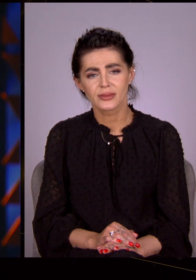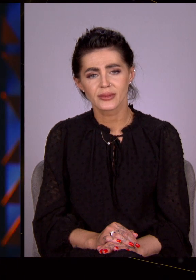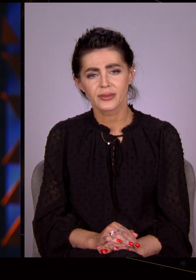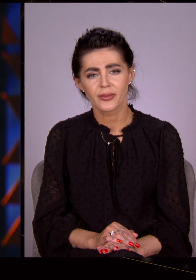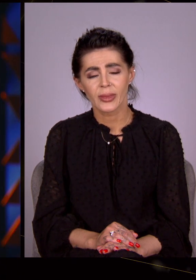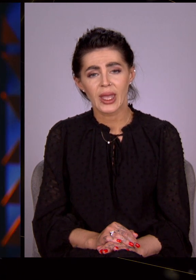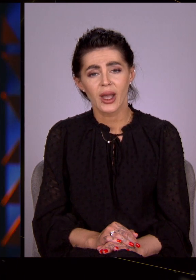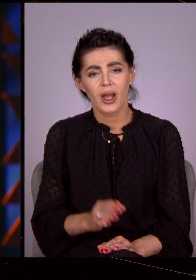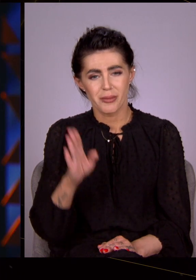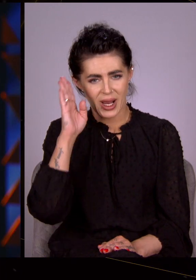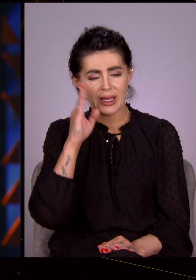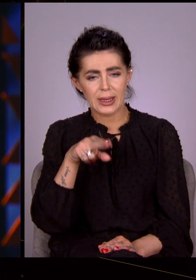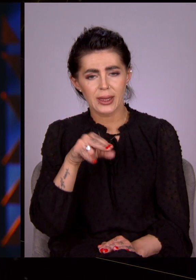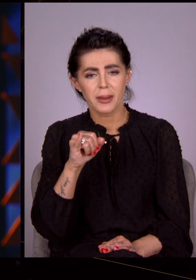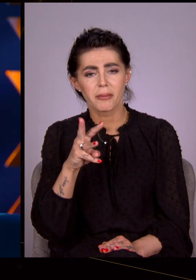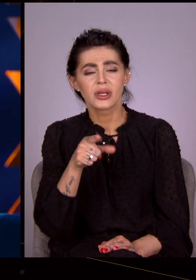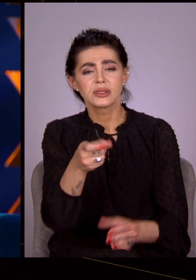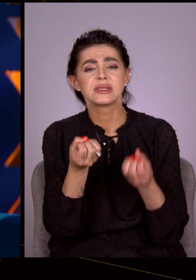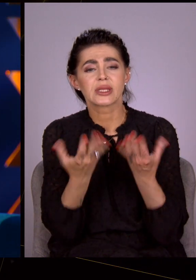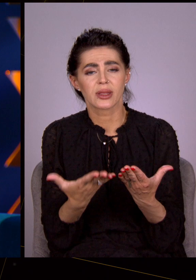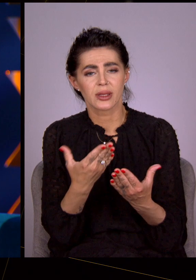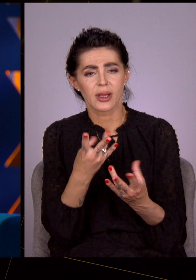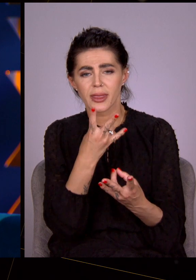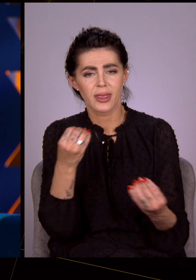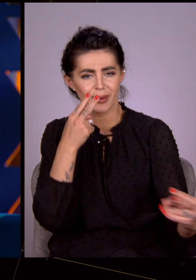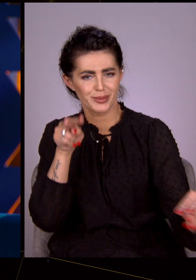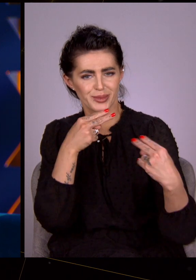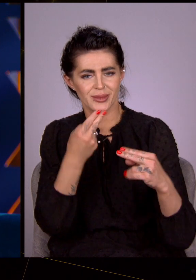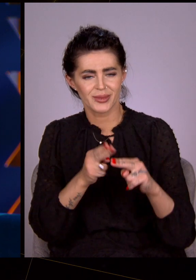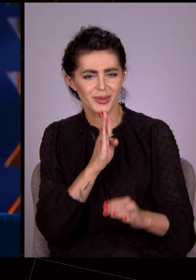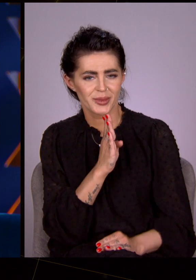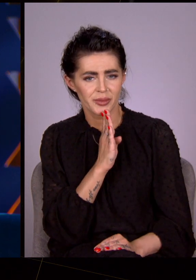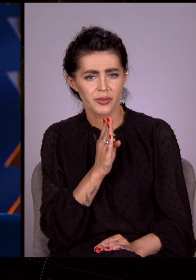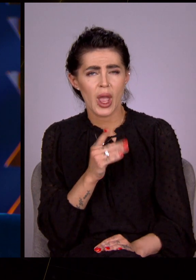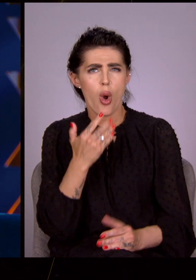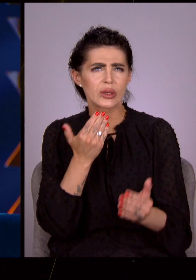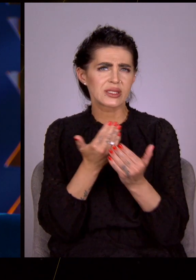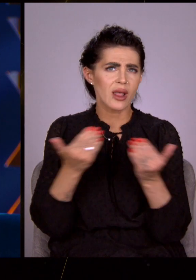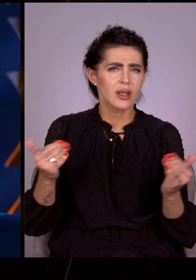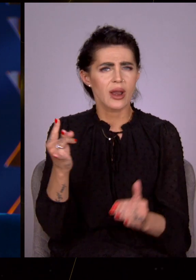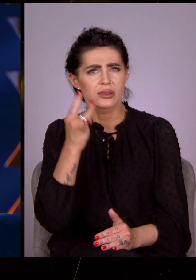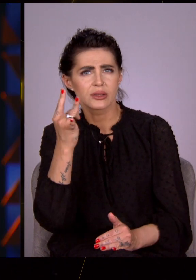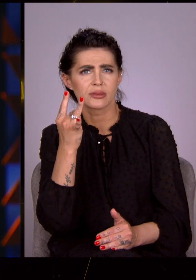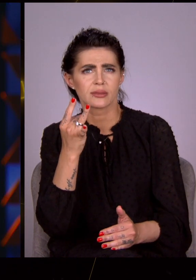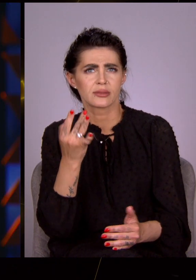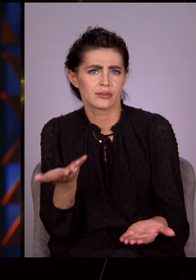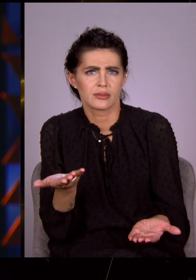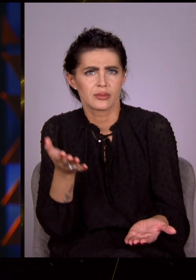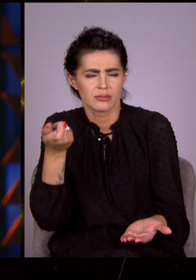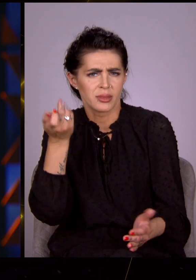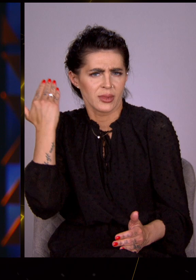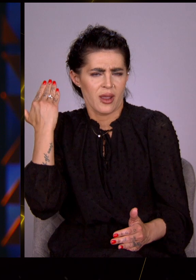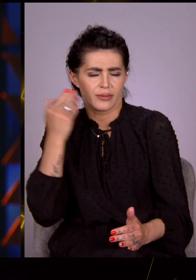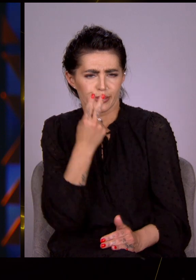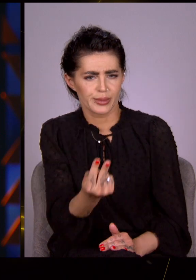Дмитре, а скільки ви вже не бачили Іринку? Не бачу вже з останнього разу, 5 місяців. Я